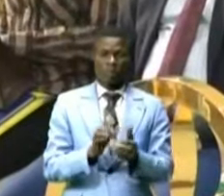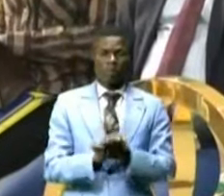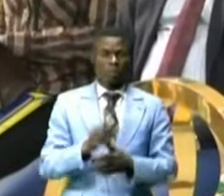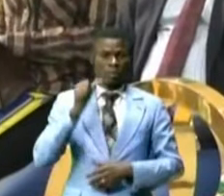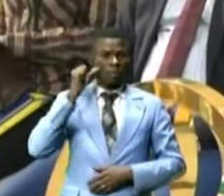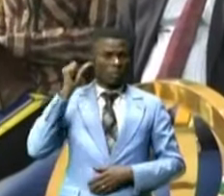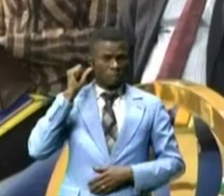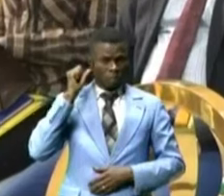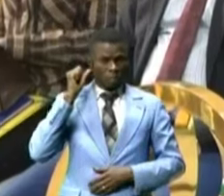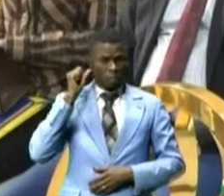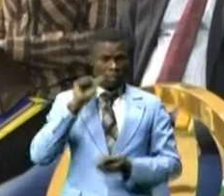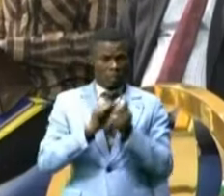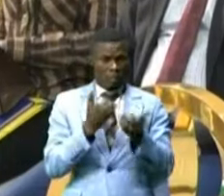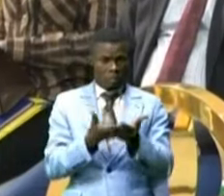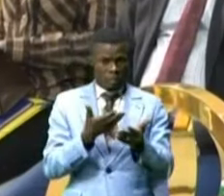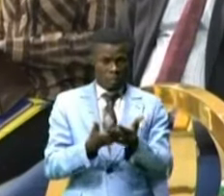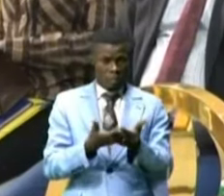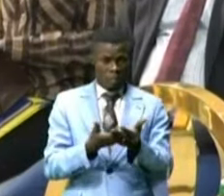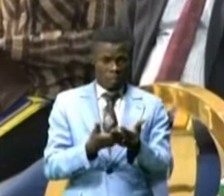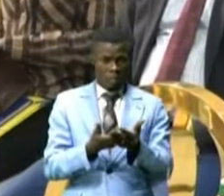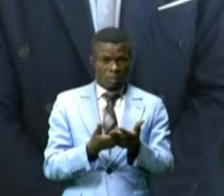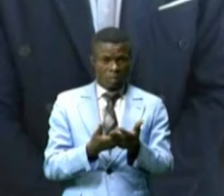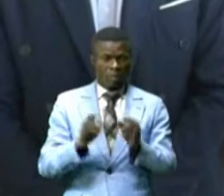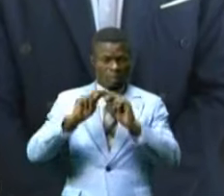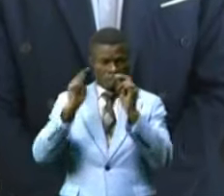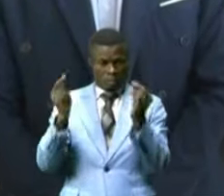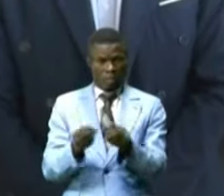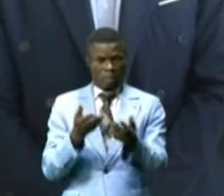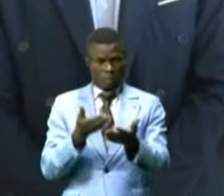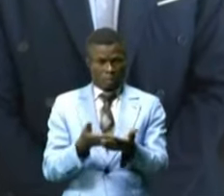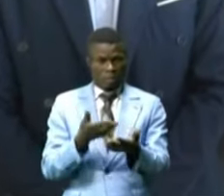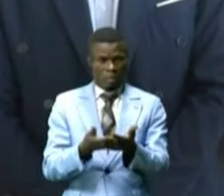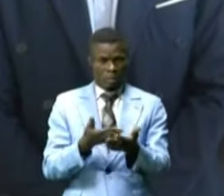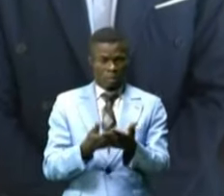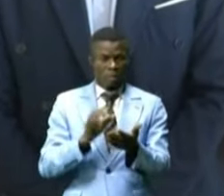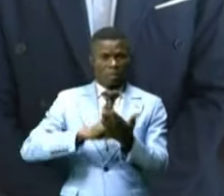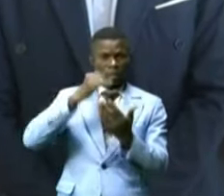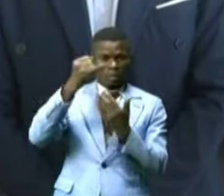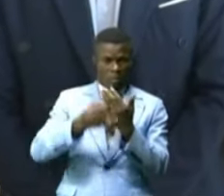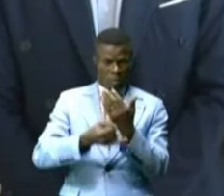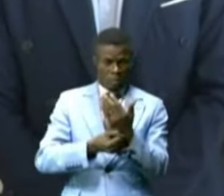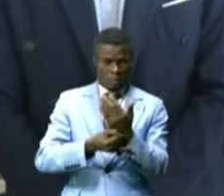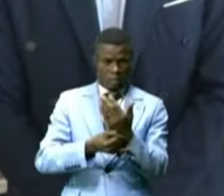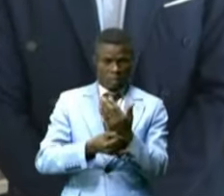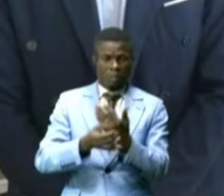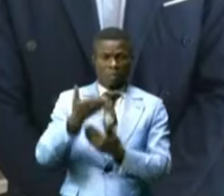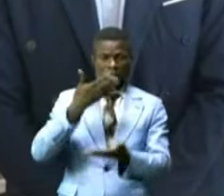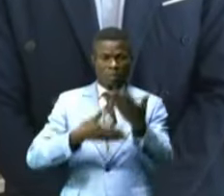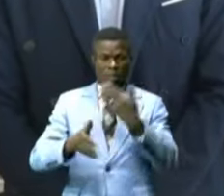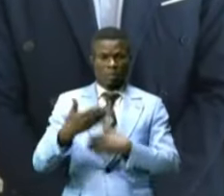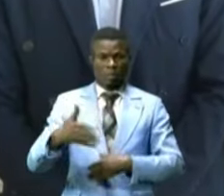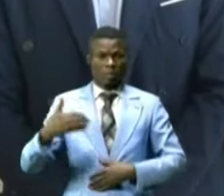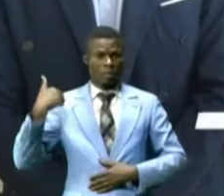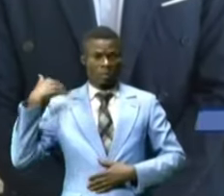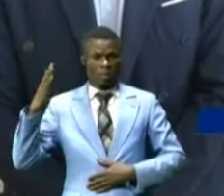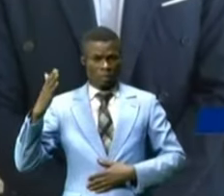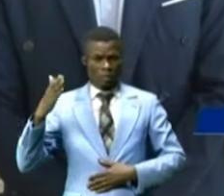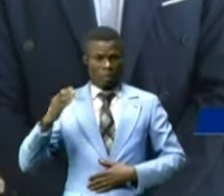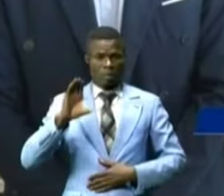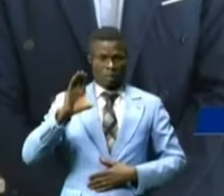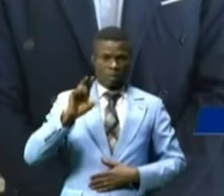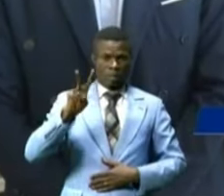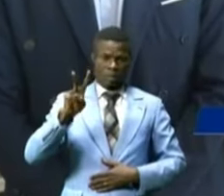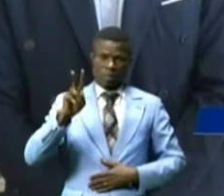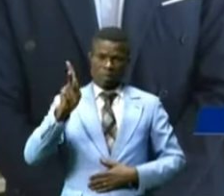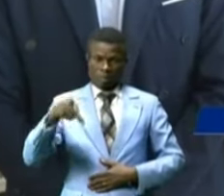de marché public, c'est la cellule de projet de passation de marchés publics, qu'on appelle la CGPMP, qui